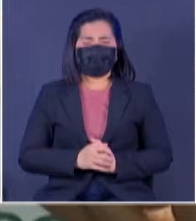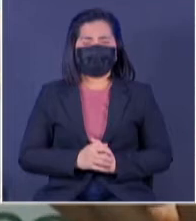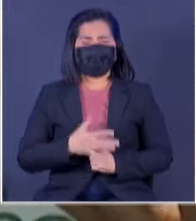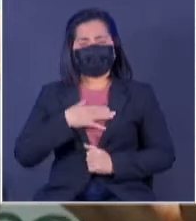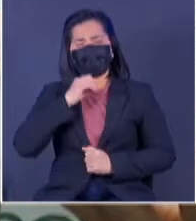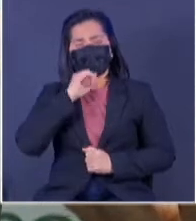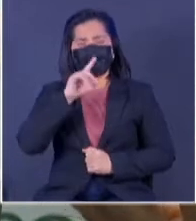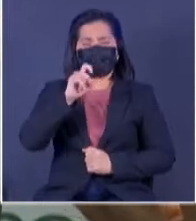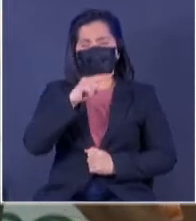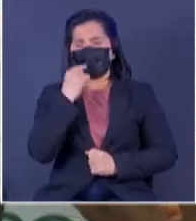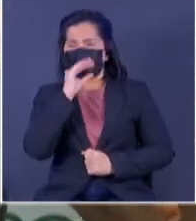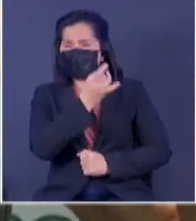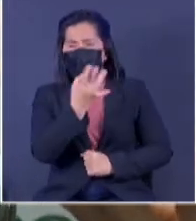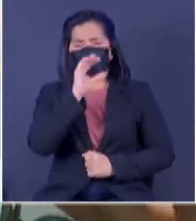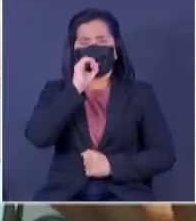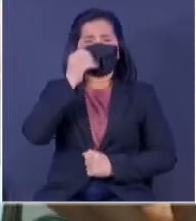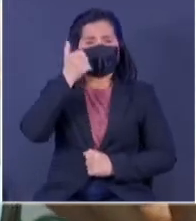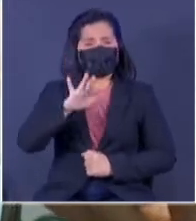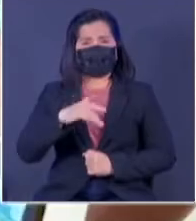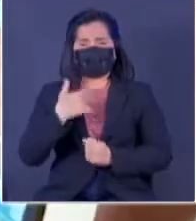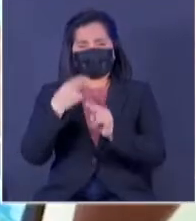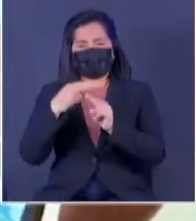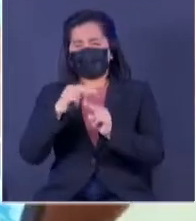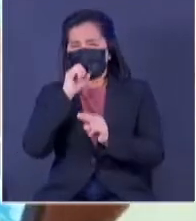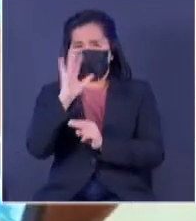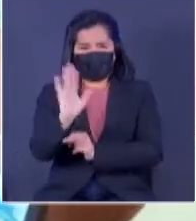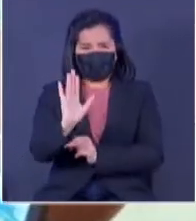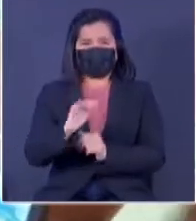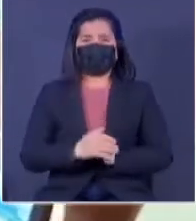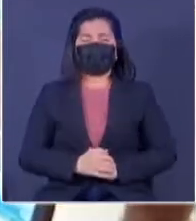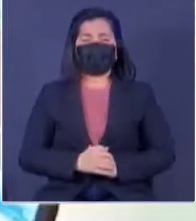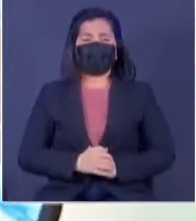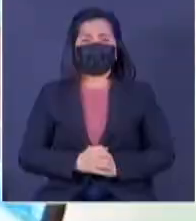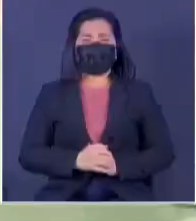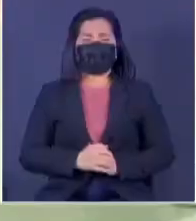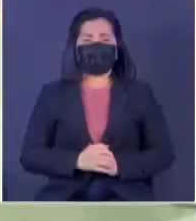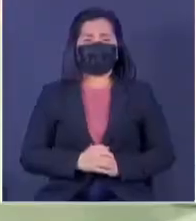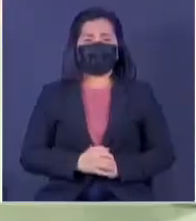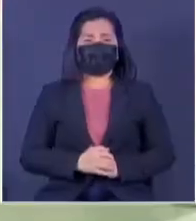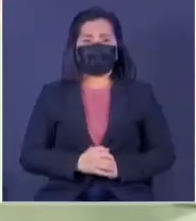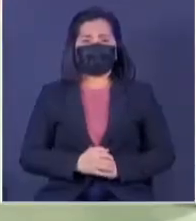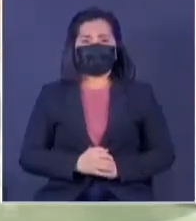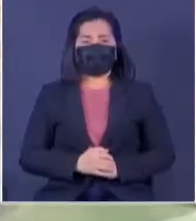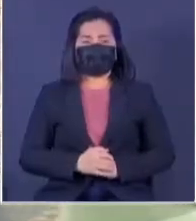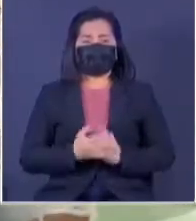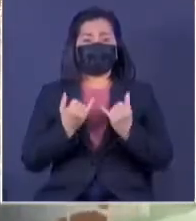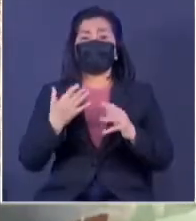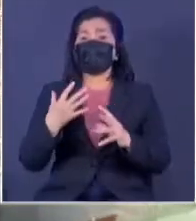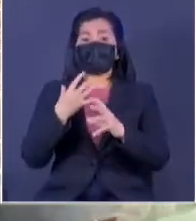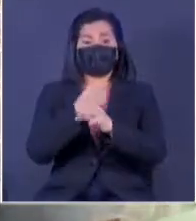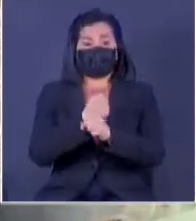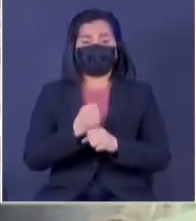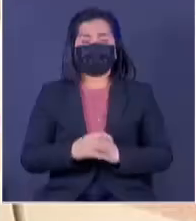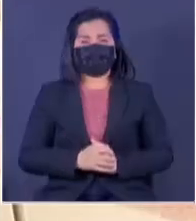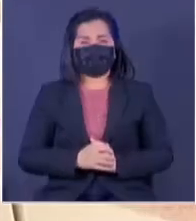ไม่ได้หรอกว่าใครพูดว่าอย่างไรและโดยมารยาทก็ไม่ควรพูด นอกจากนี้นะครับคุณหมอท่านยังได้สรุปว่าสิ่